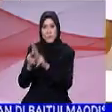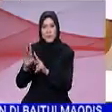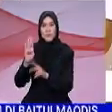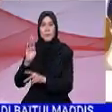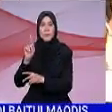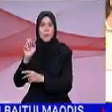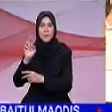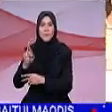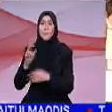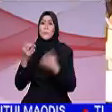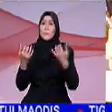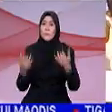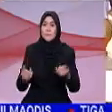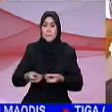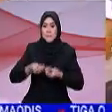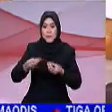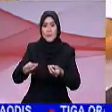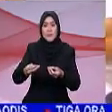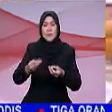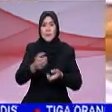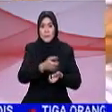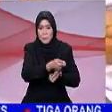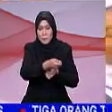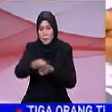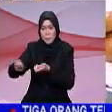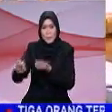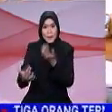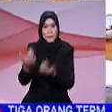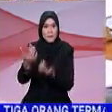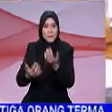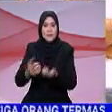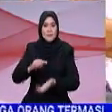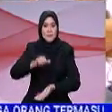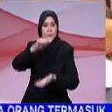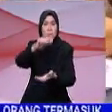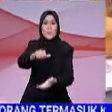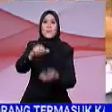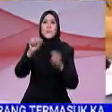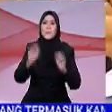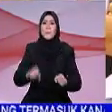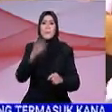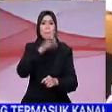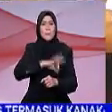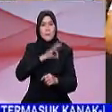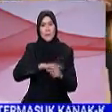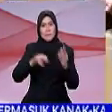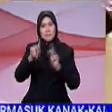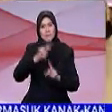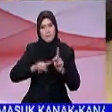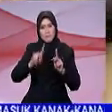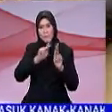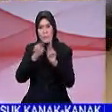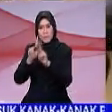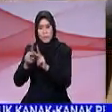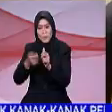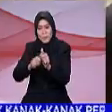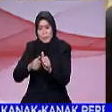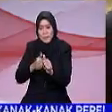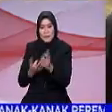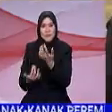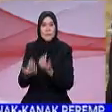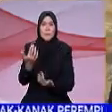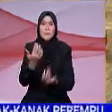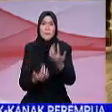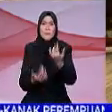kampung diberikan 10 unit pemadam api dan diharapkan ia dapat dimanfaatkan oleh penduduk kampung bagi mencegah